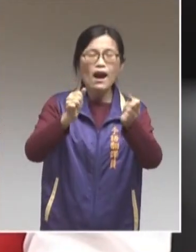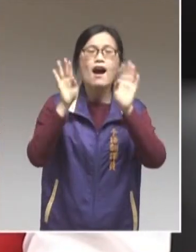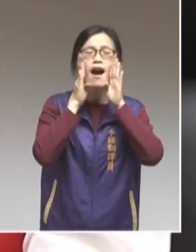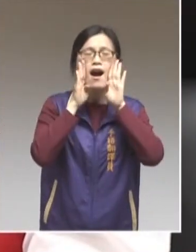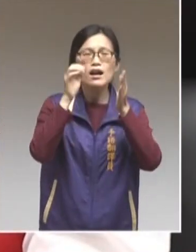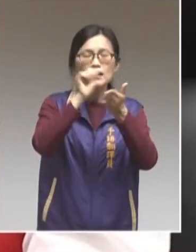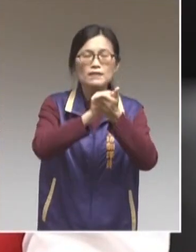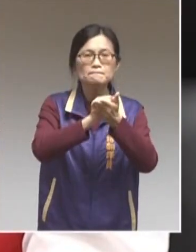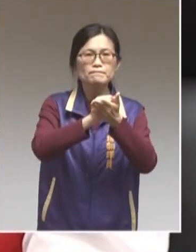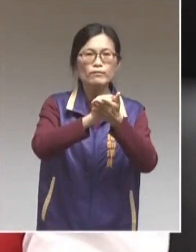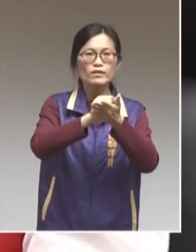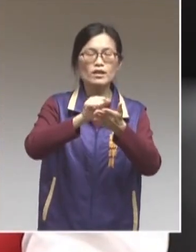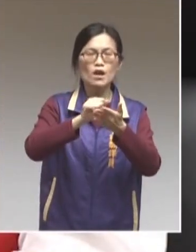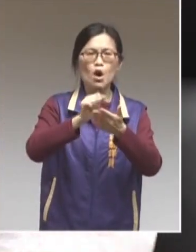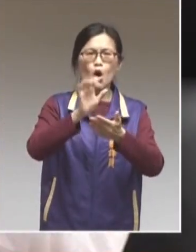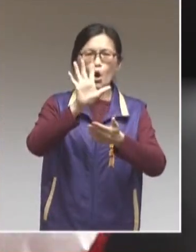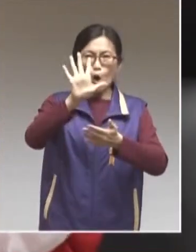在